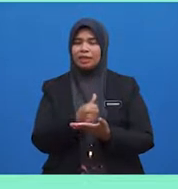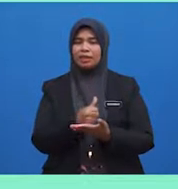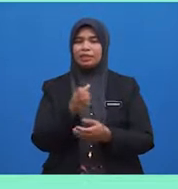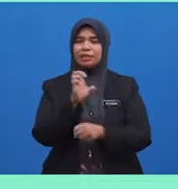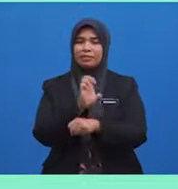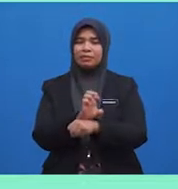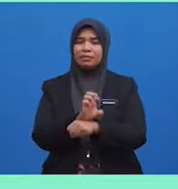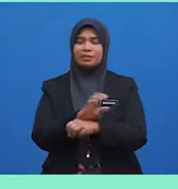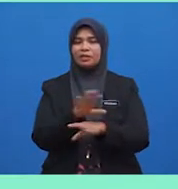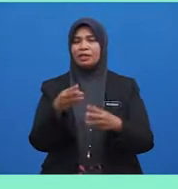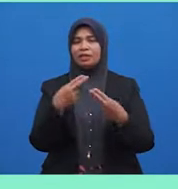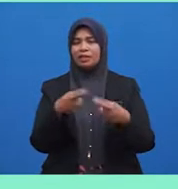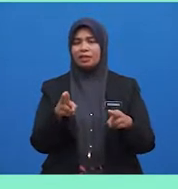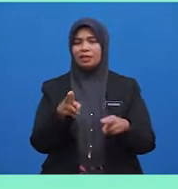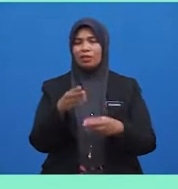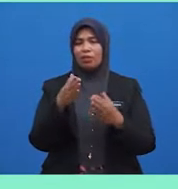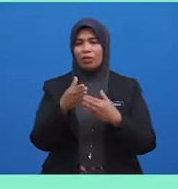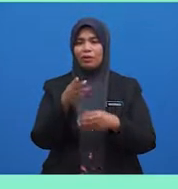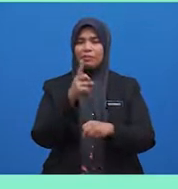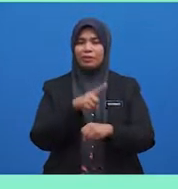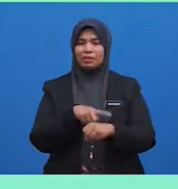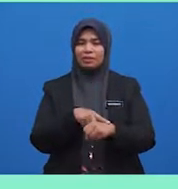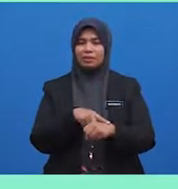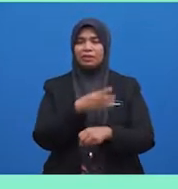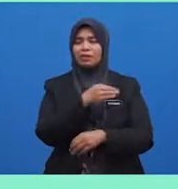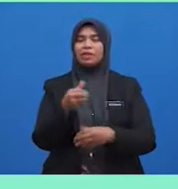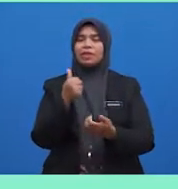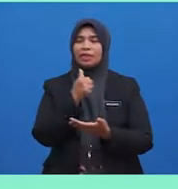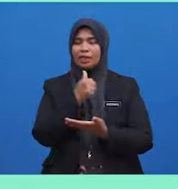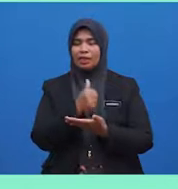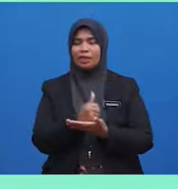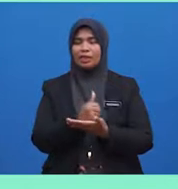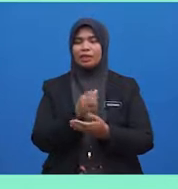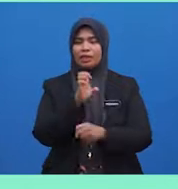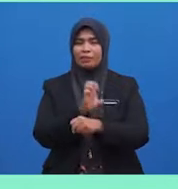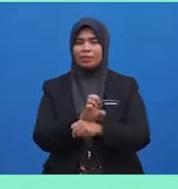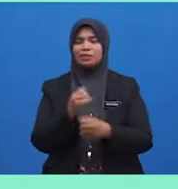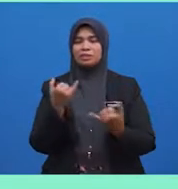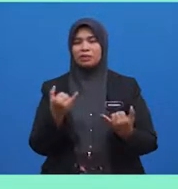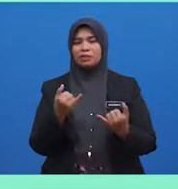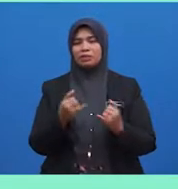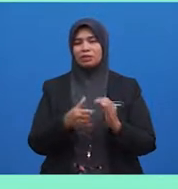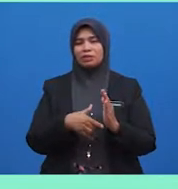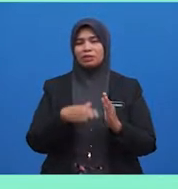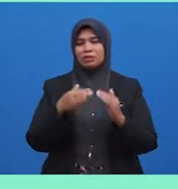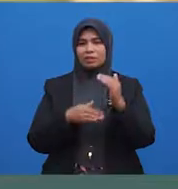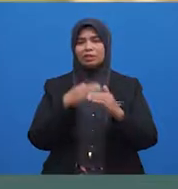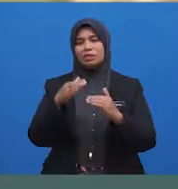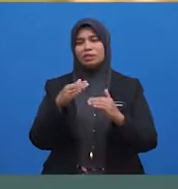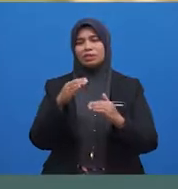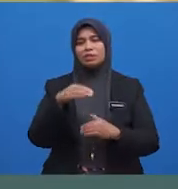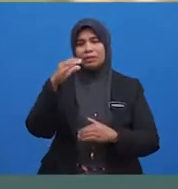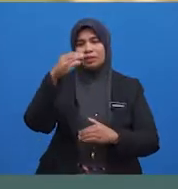luput di masa. Malah emas pada masa kini semakin meningkat dan terus meningkat.